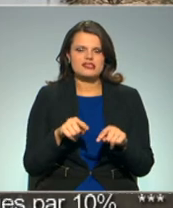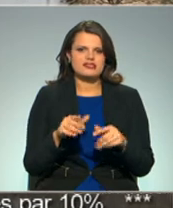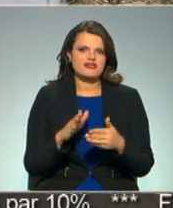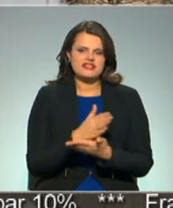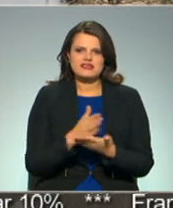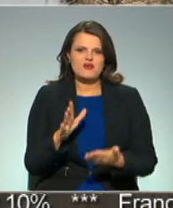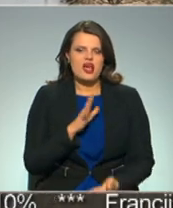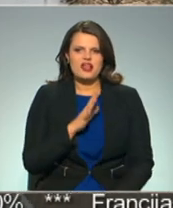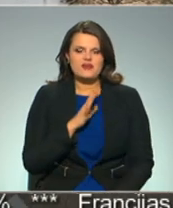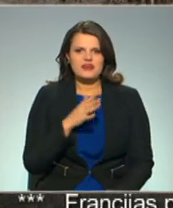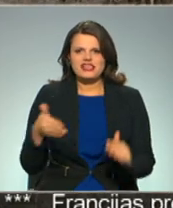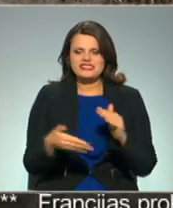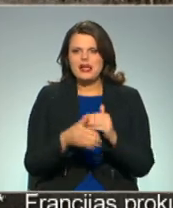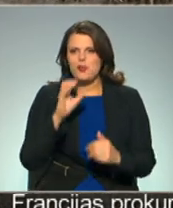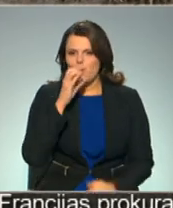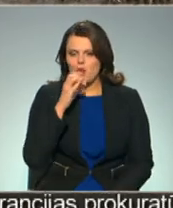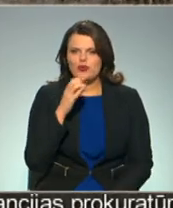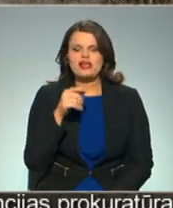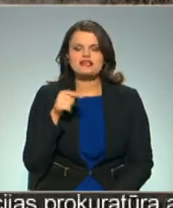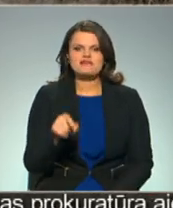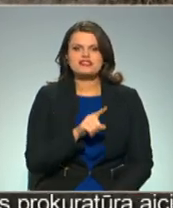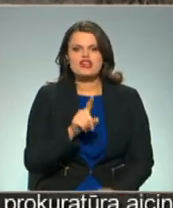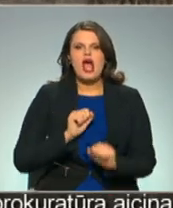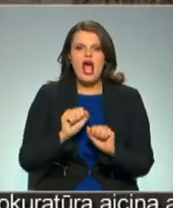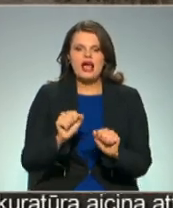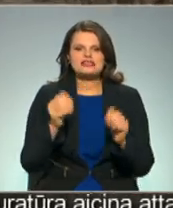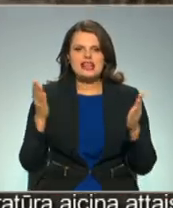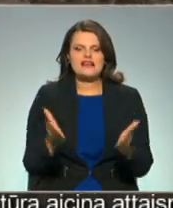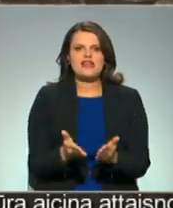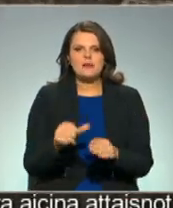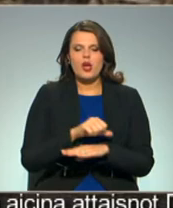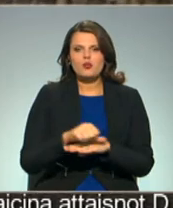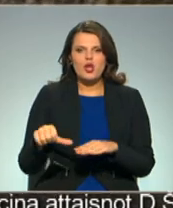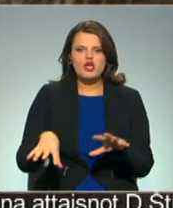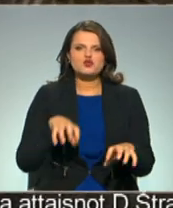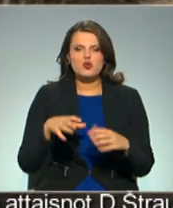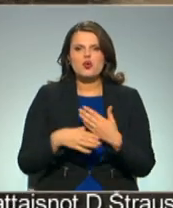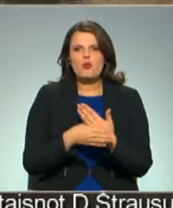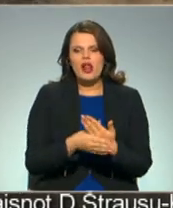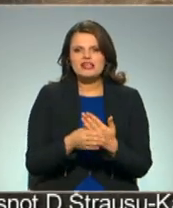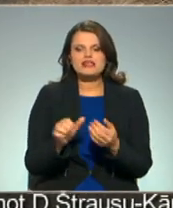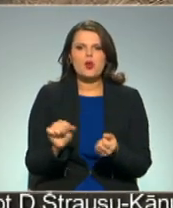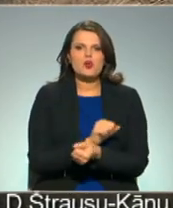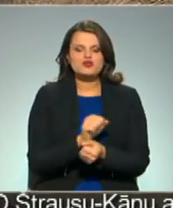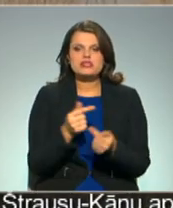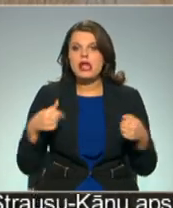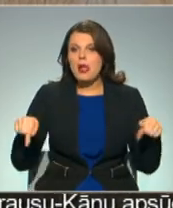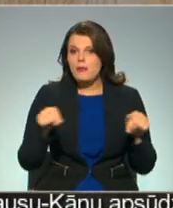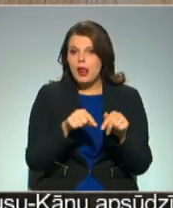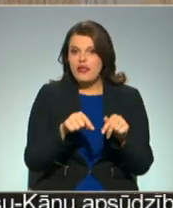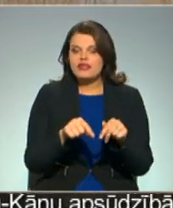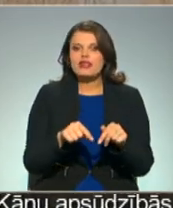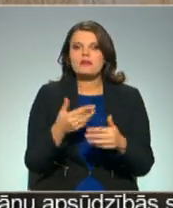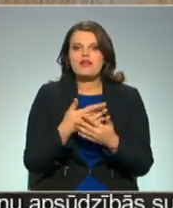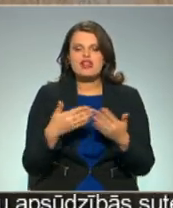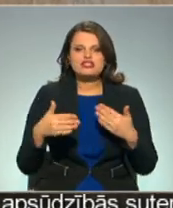domāju, bija tā zem ūdens. Polderis ir ar aizsargdambjiem norobežot un sūkņu palīdzību nosusināta platība, Palienēs